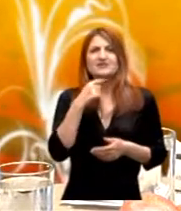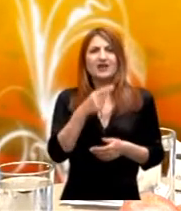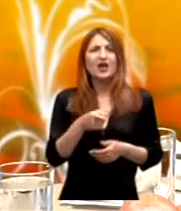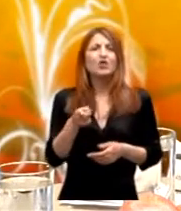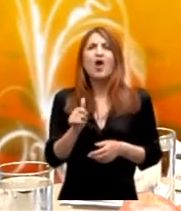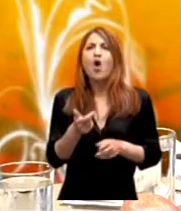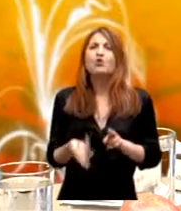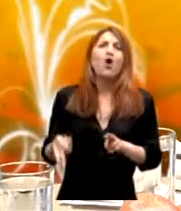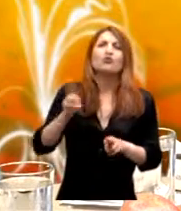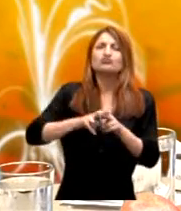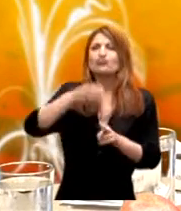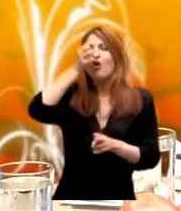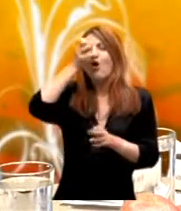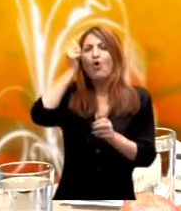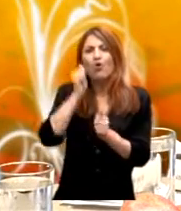od pakla,